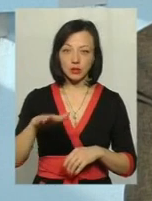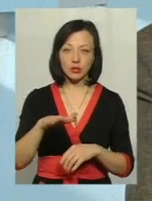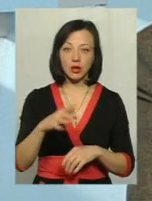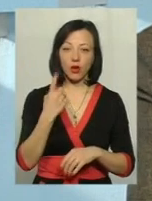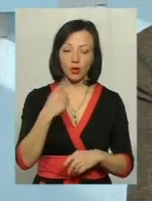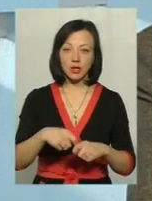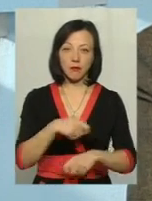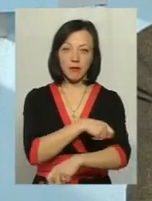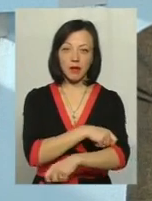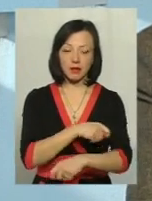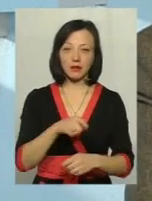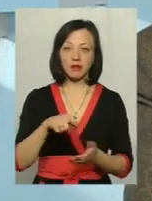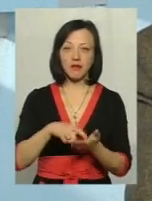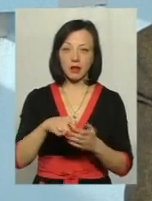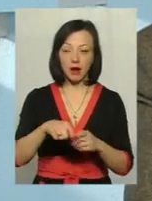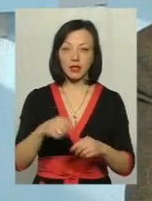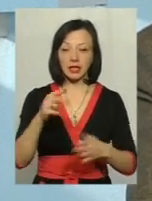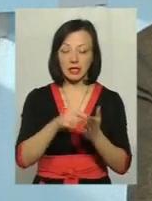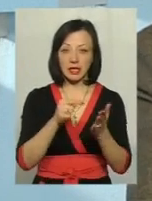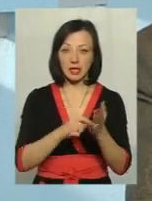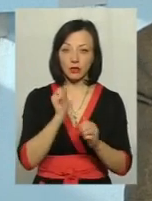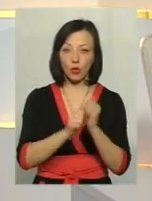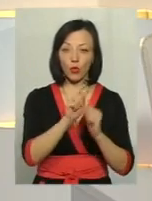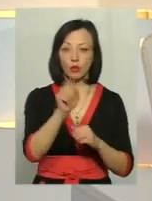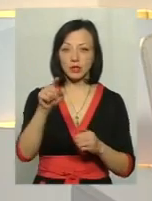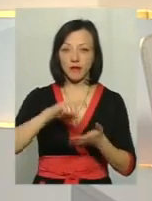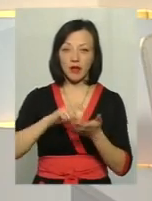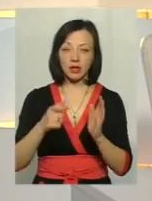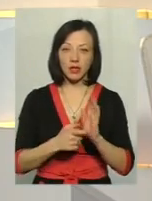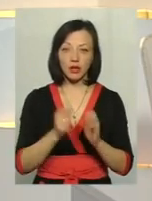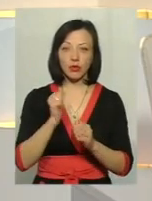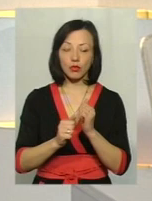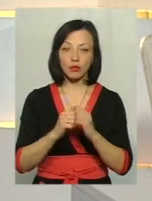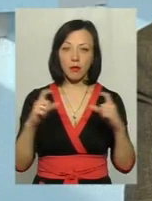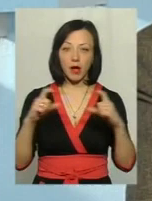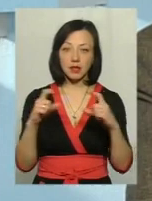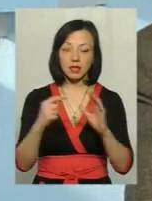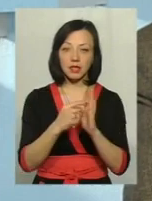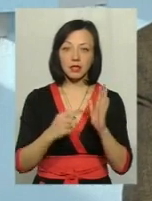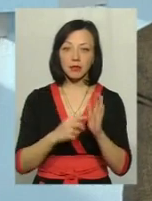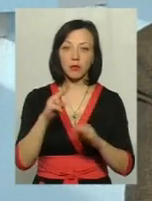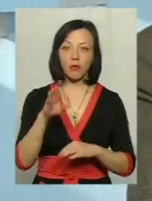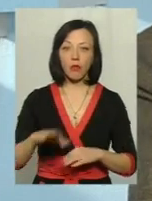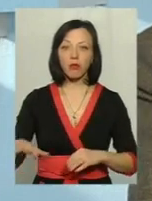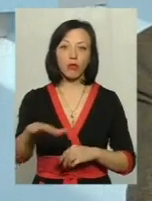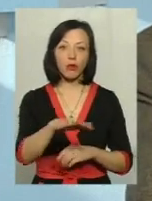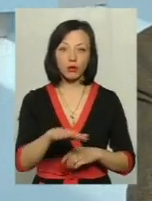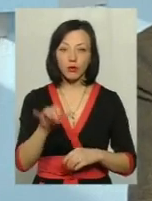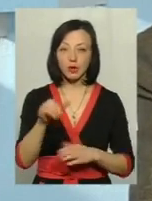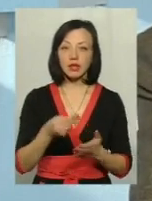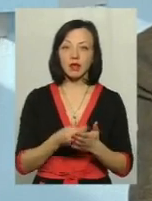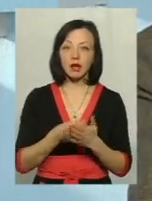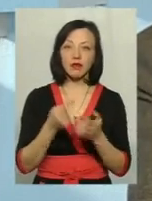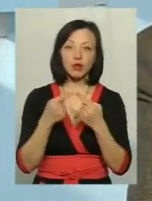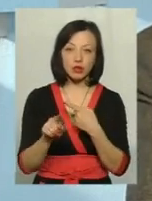на 1 метр квадратний, а потім ділиться кожній квартирі і кожному магазину ділиться відповідно до площі. В них тариф